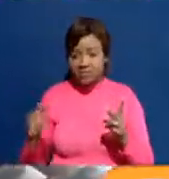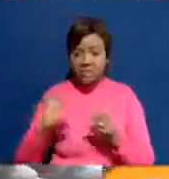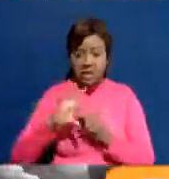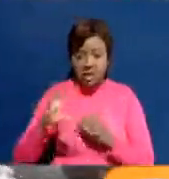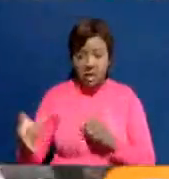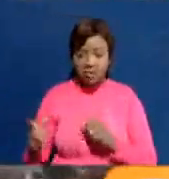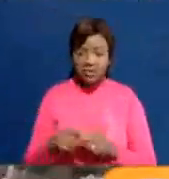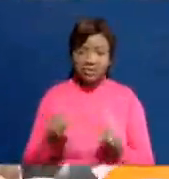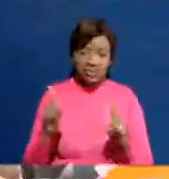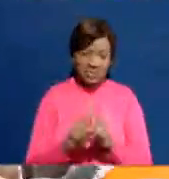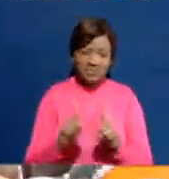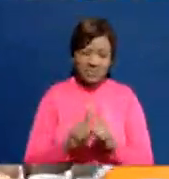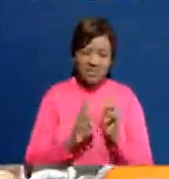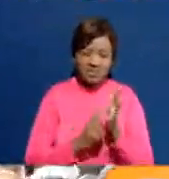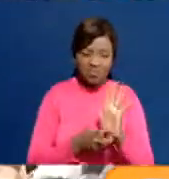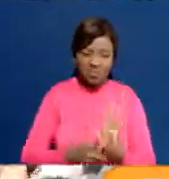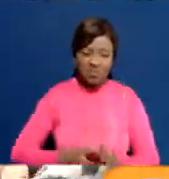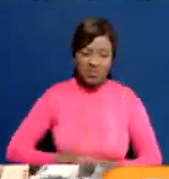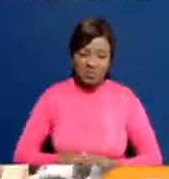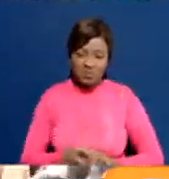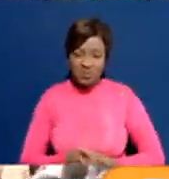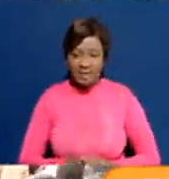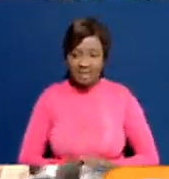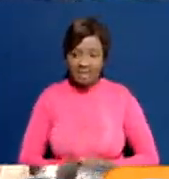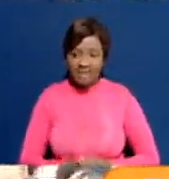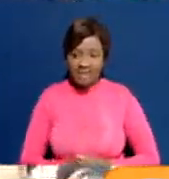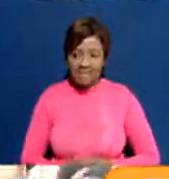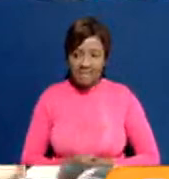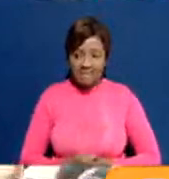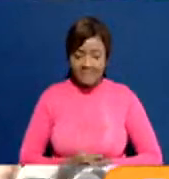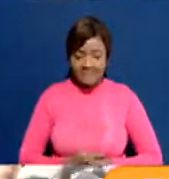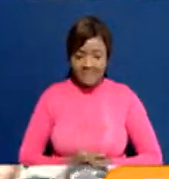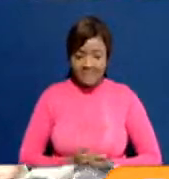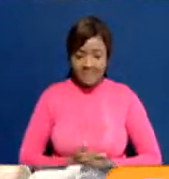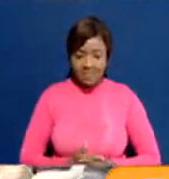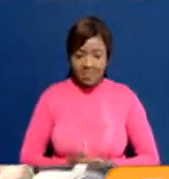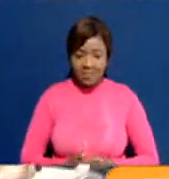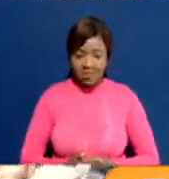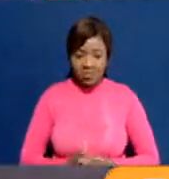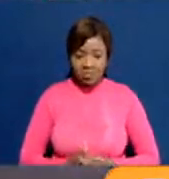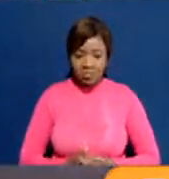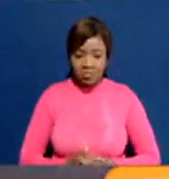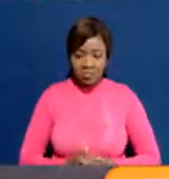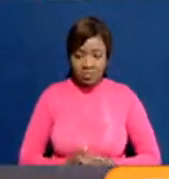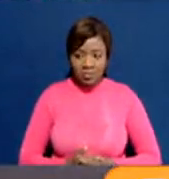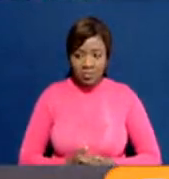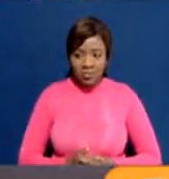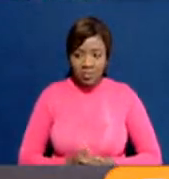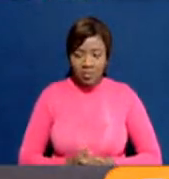shughuli sawia. Ben Kirui, runinga ya Citizen, Nairobi. Rais